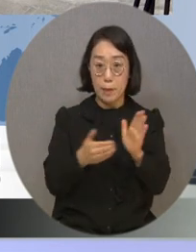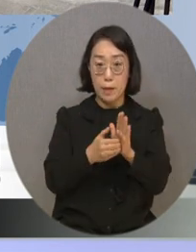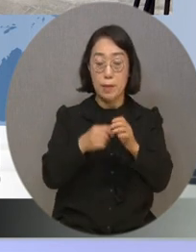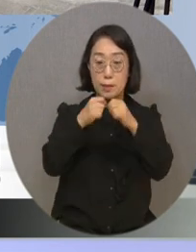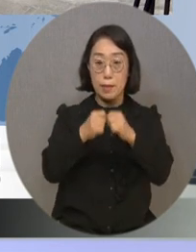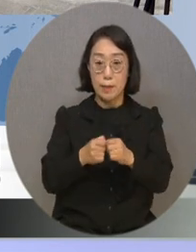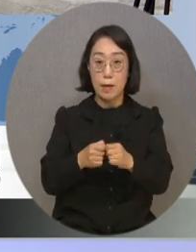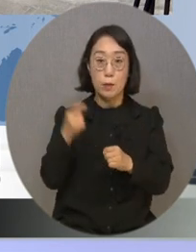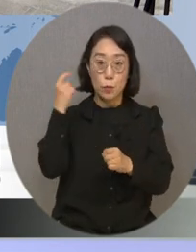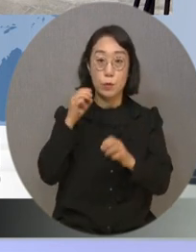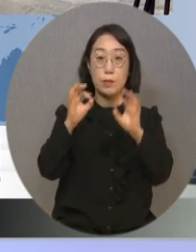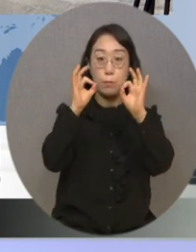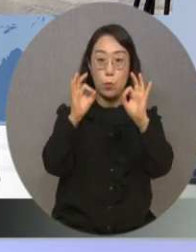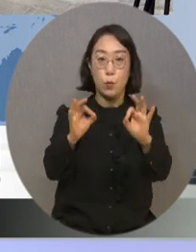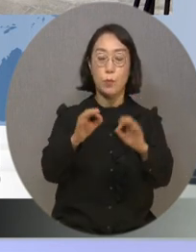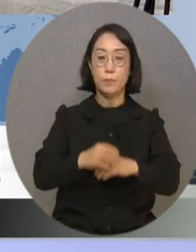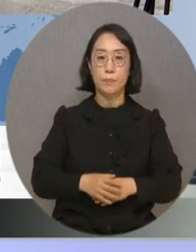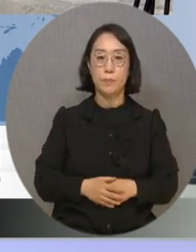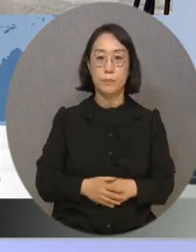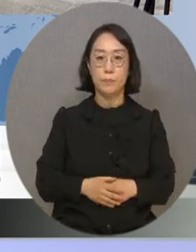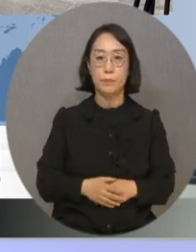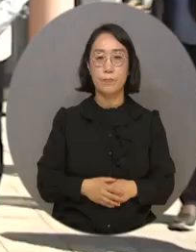자세한 내용 이종영 기자가 전합니다.